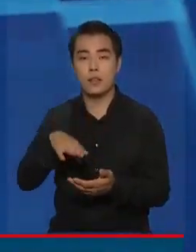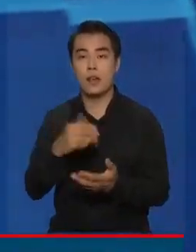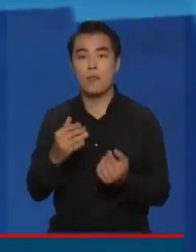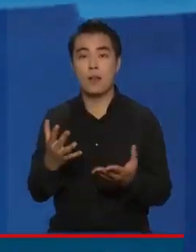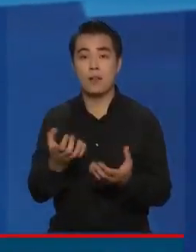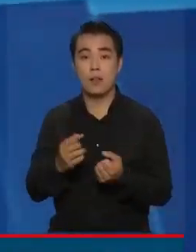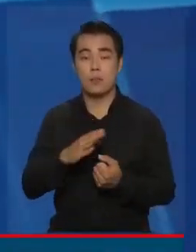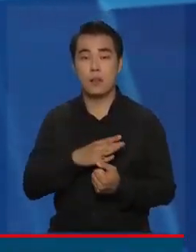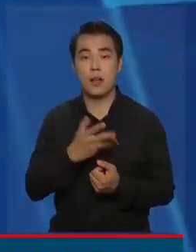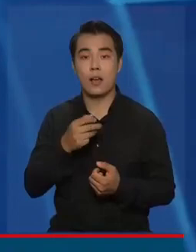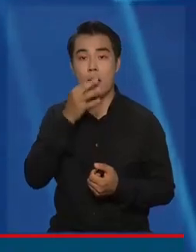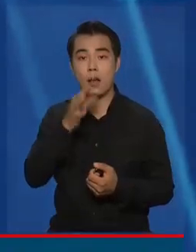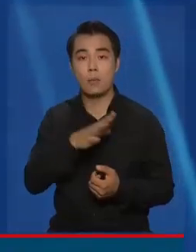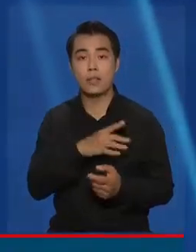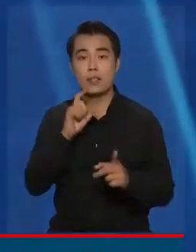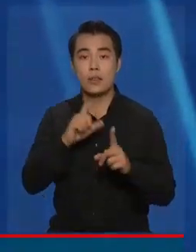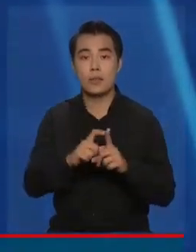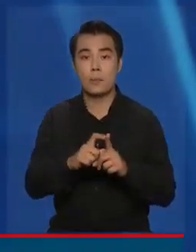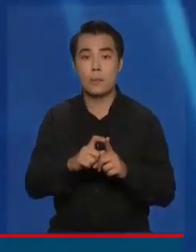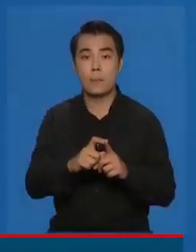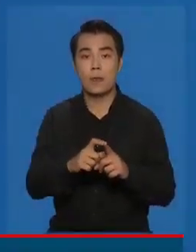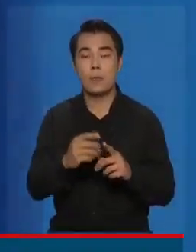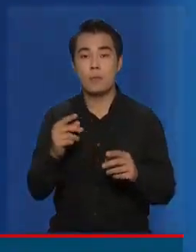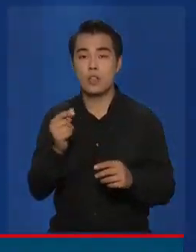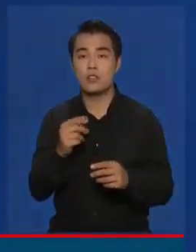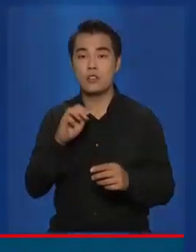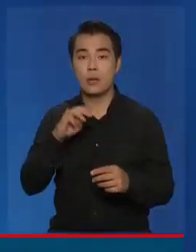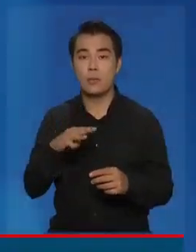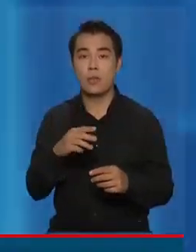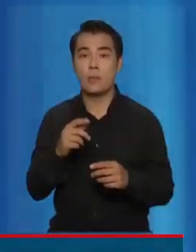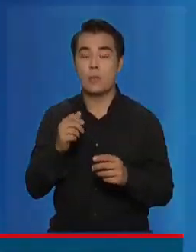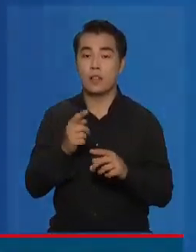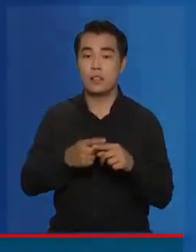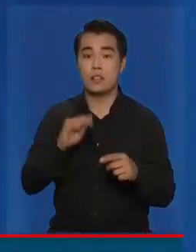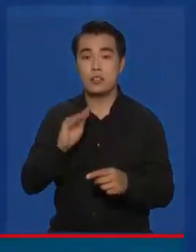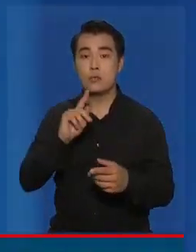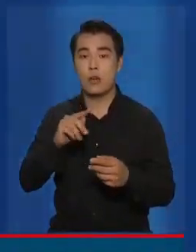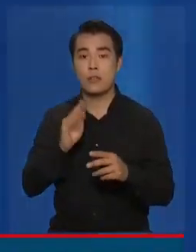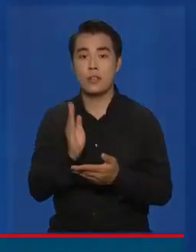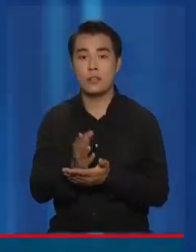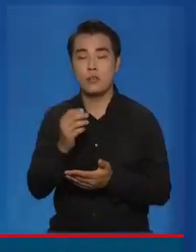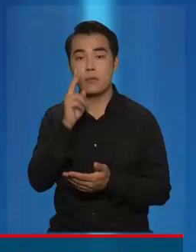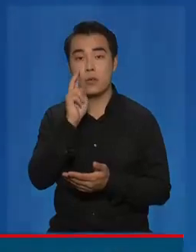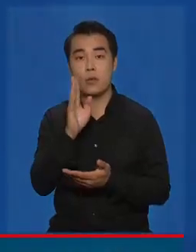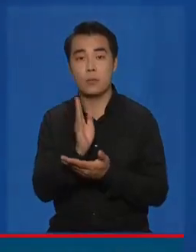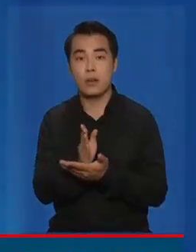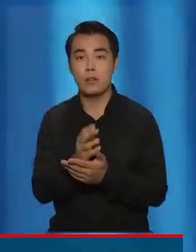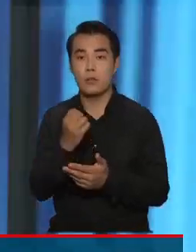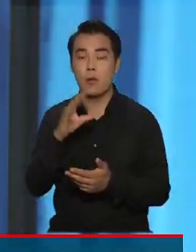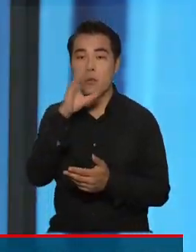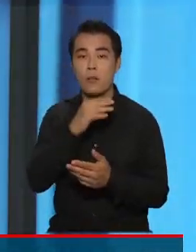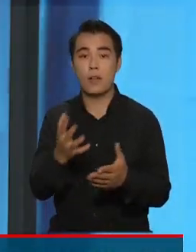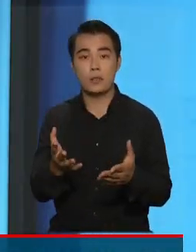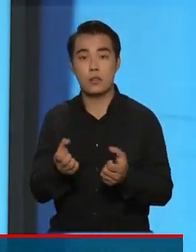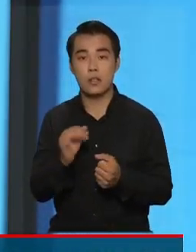вы только что озвучили цифру, меньше, чем 1500, но у ребят есть еще второй год. Они могут еще